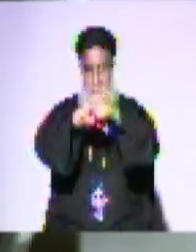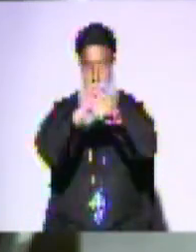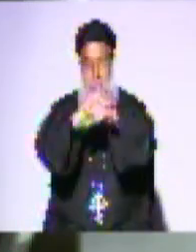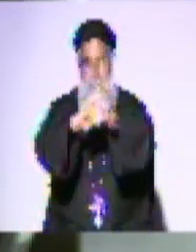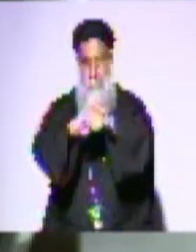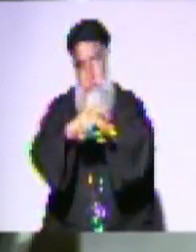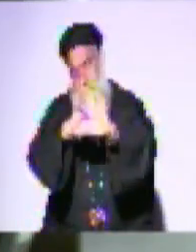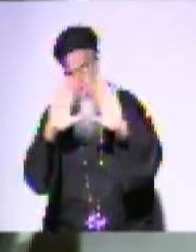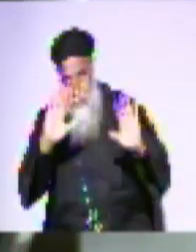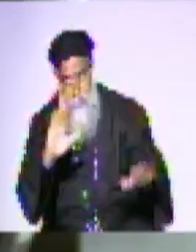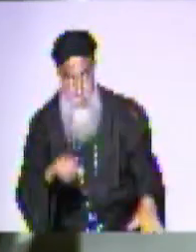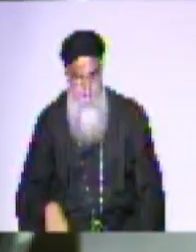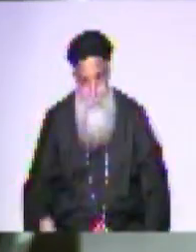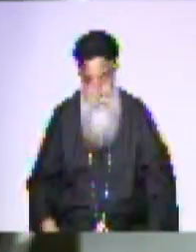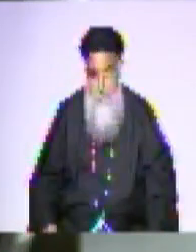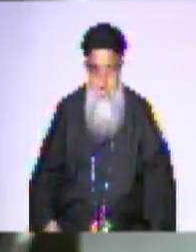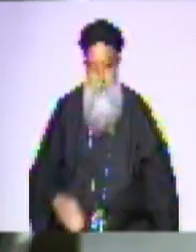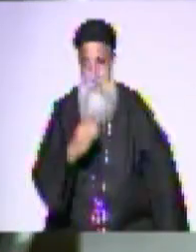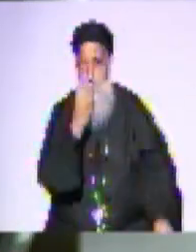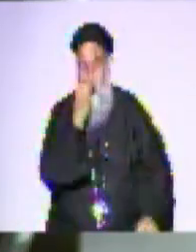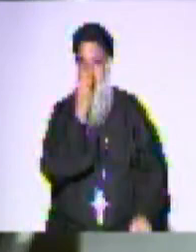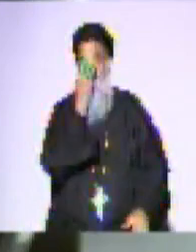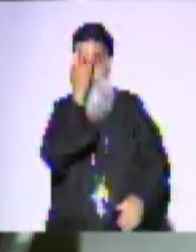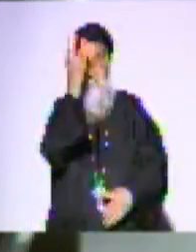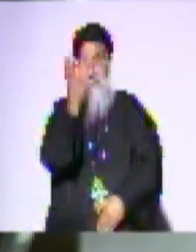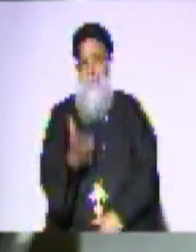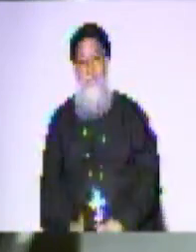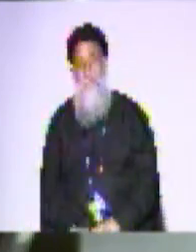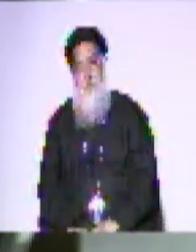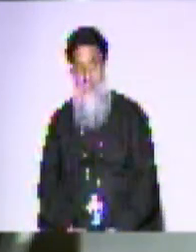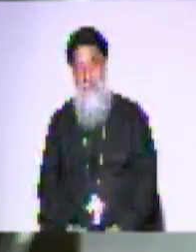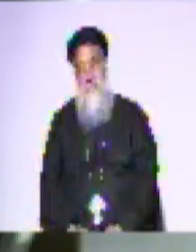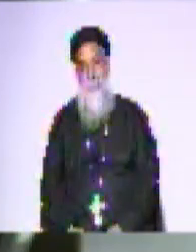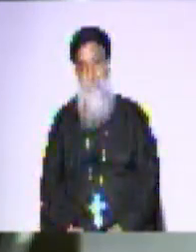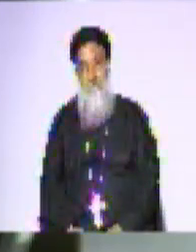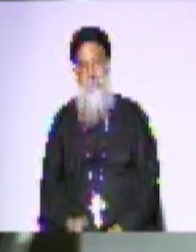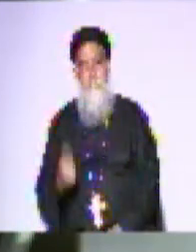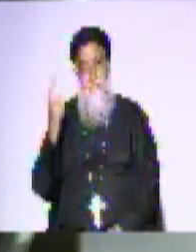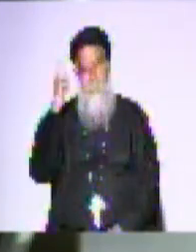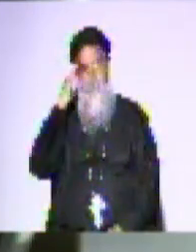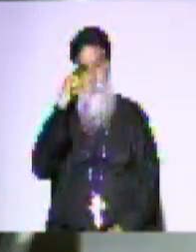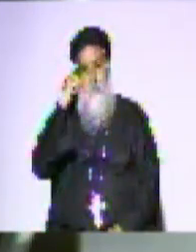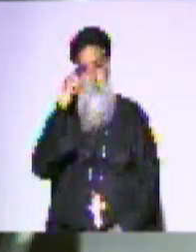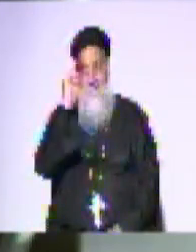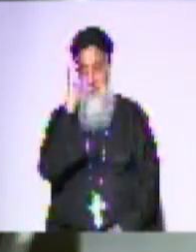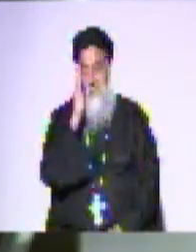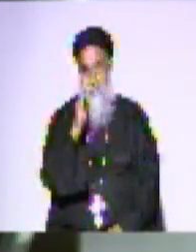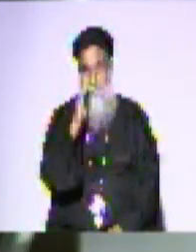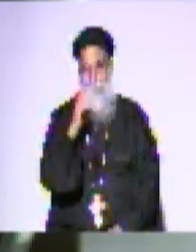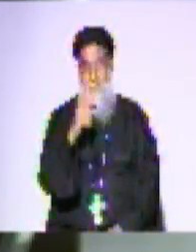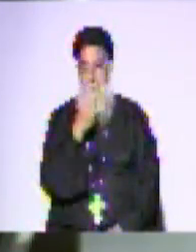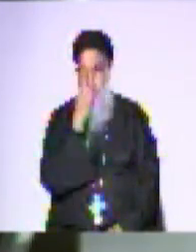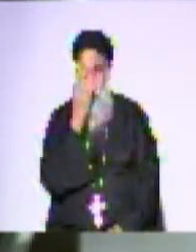تمسك فيه تبقى عادة، والعادة تبقى مسيطرة، وهكذا تبقى إدمان.